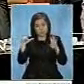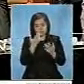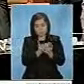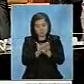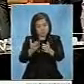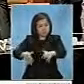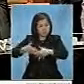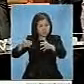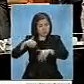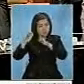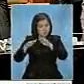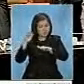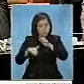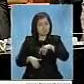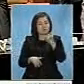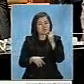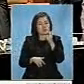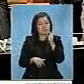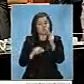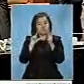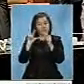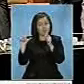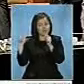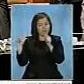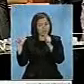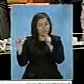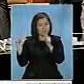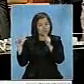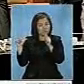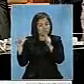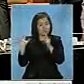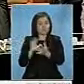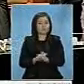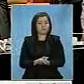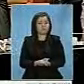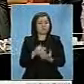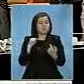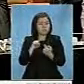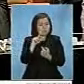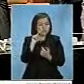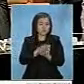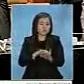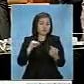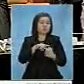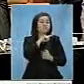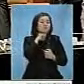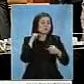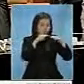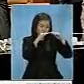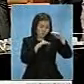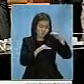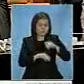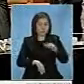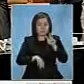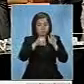ศอยู่ในระดับเพียงประมาณ11ล้านล้านนั้นเราได้ดำเนินการให้มีการลดการขาดดุลลงเหลือ 300,000